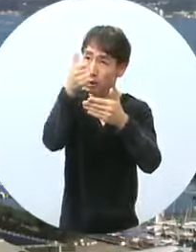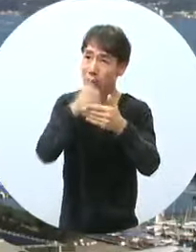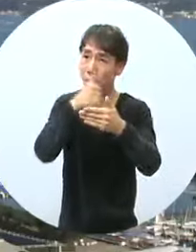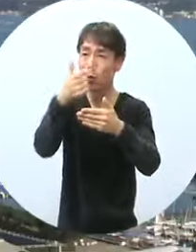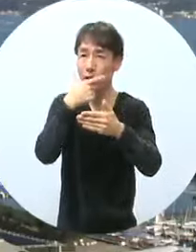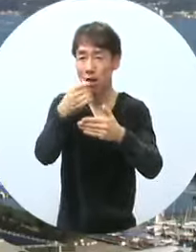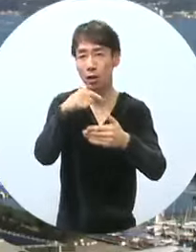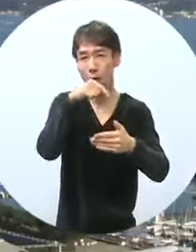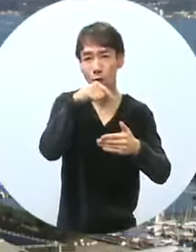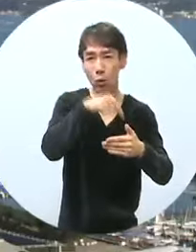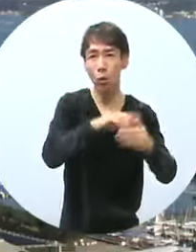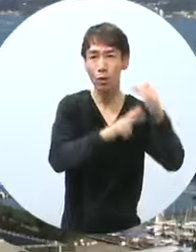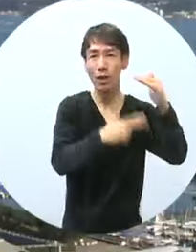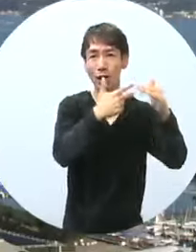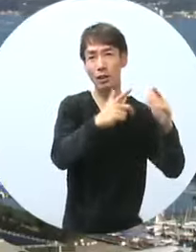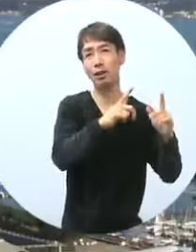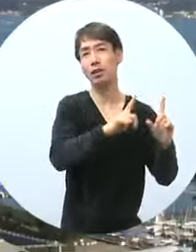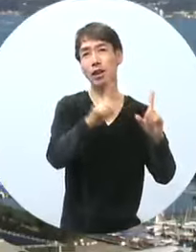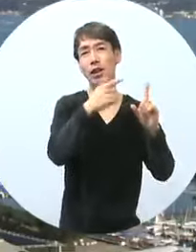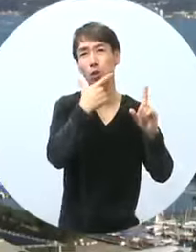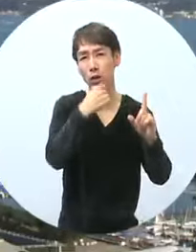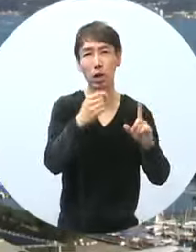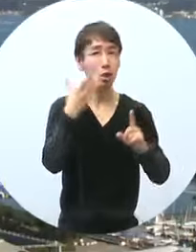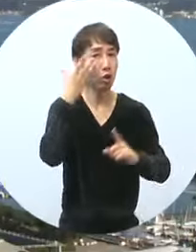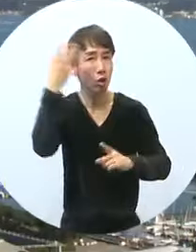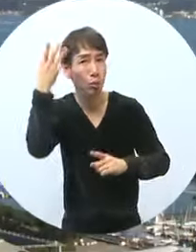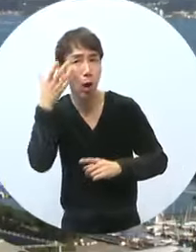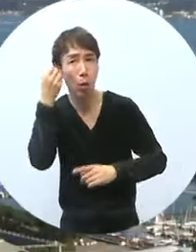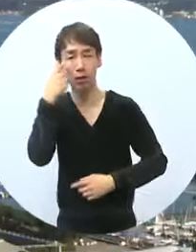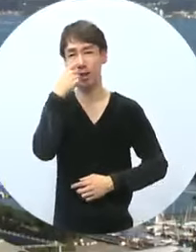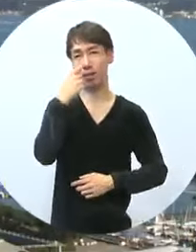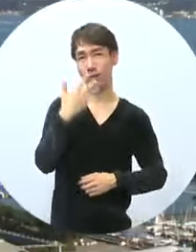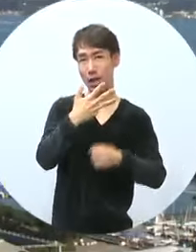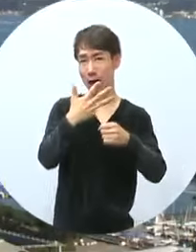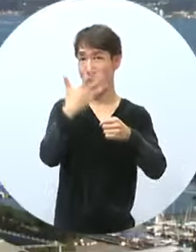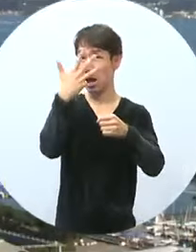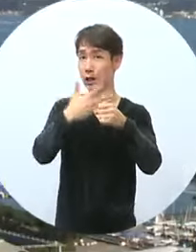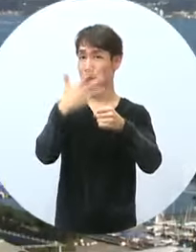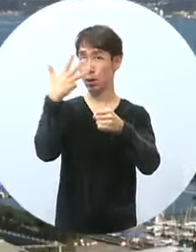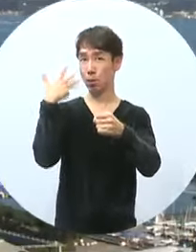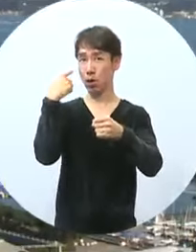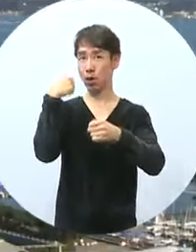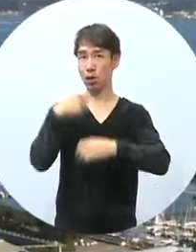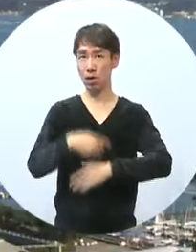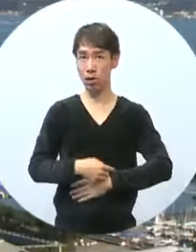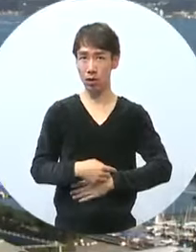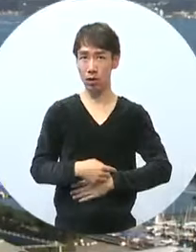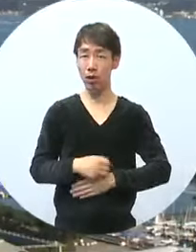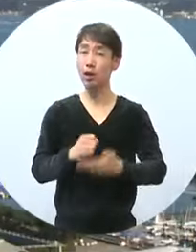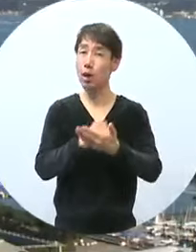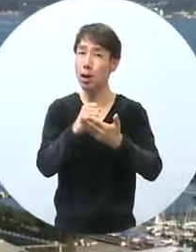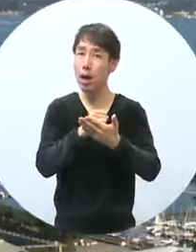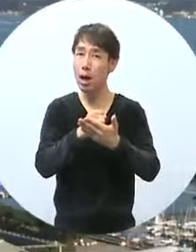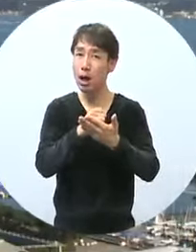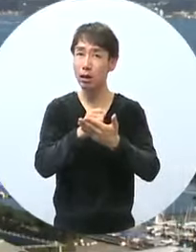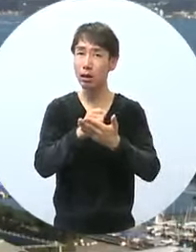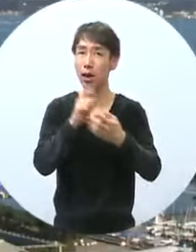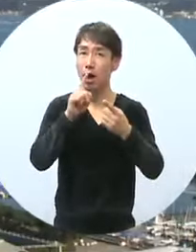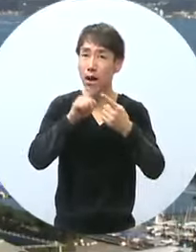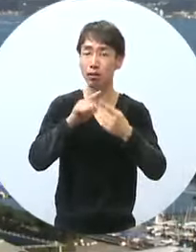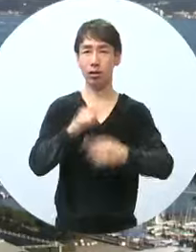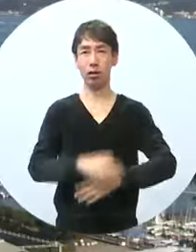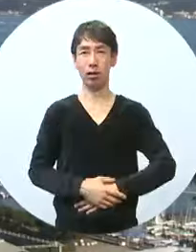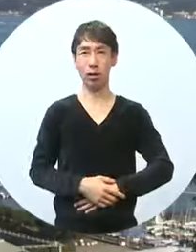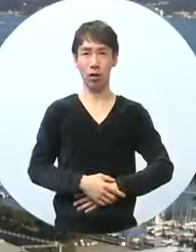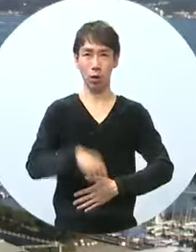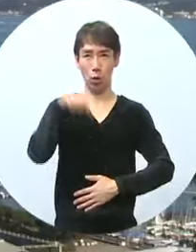たいなという夢がですね、ずっとあったんですね。それで8年前にもうひょんなタイミングが合いまして、